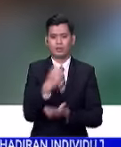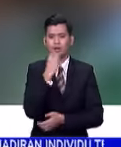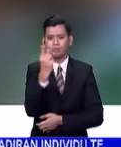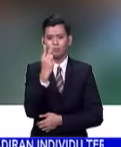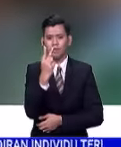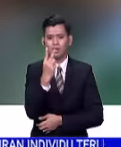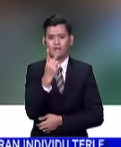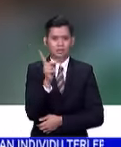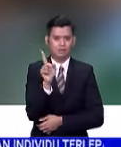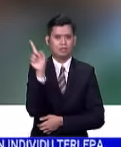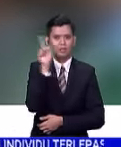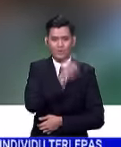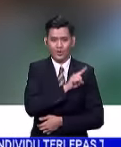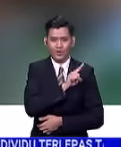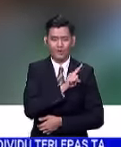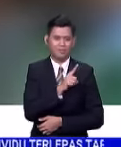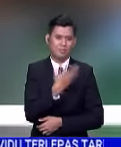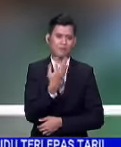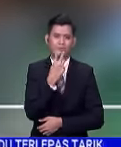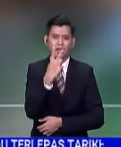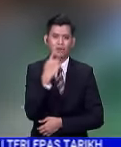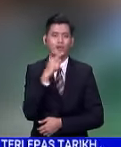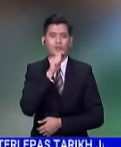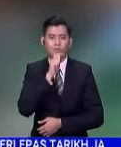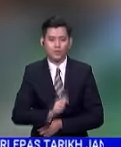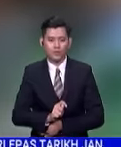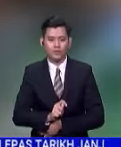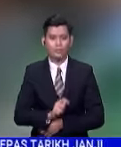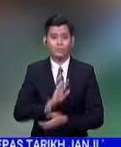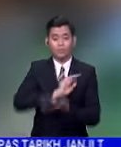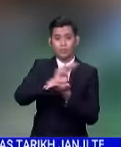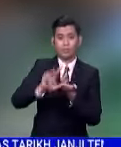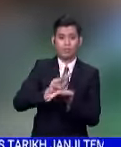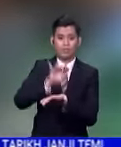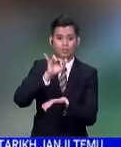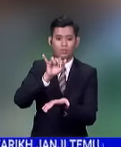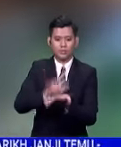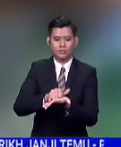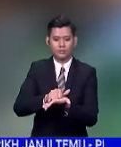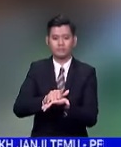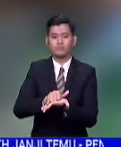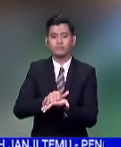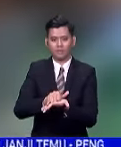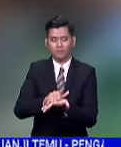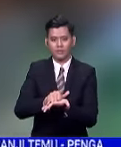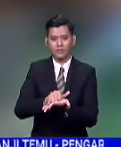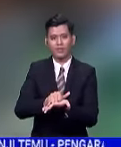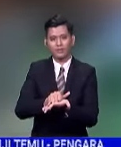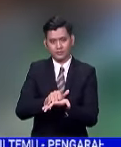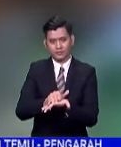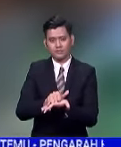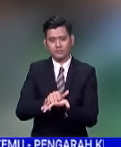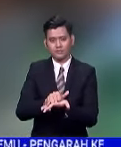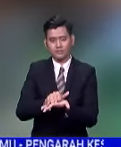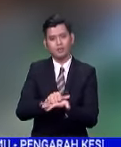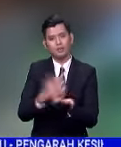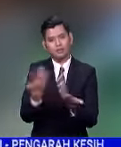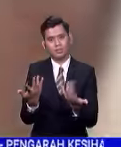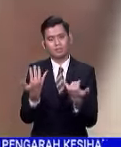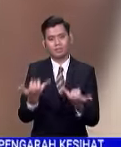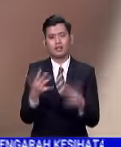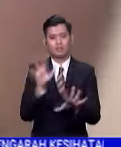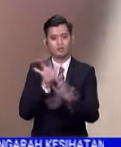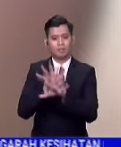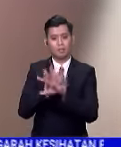kelihatan lebih tua. Video yang dimuat naik melalui akaun TikTok Dear Anya kurang dari 24 jam itu sehingga kini